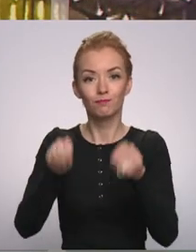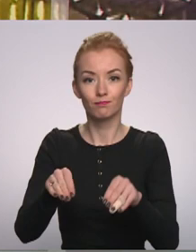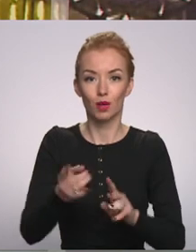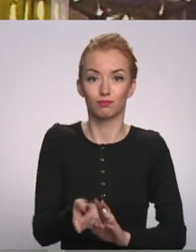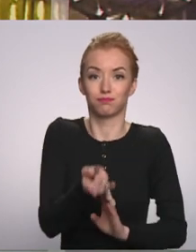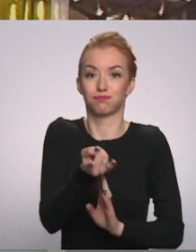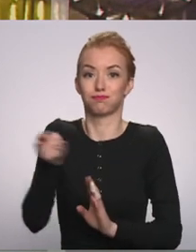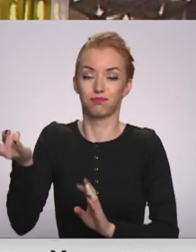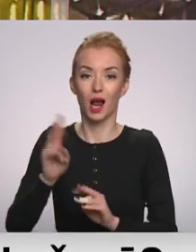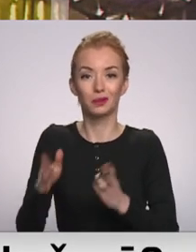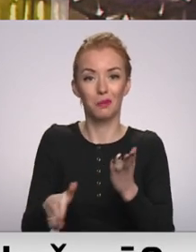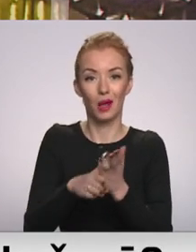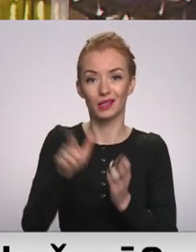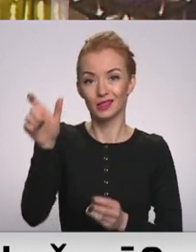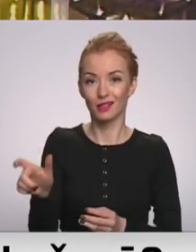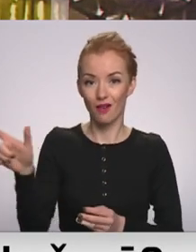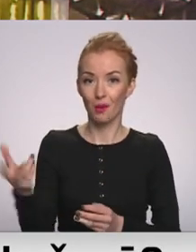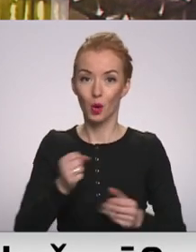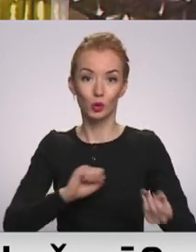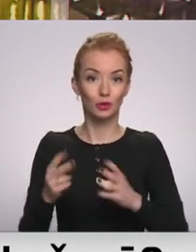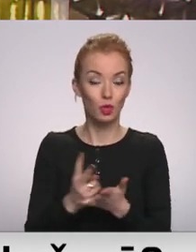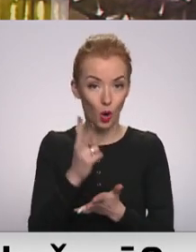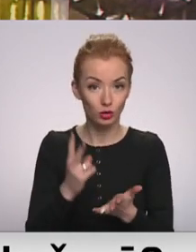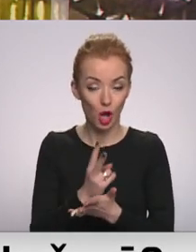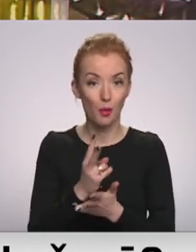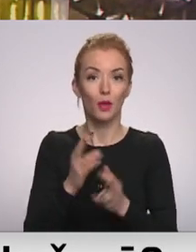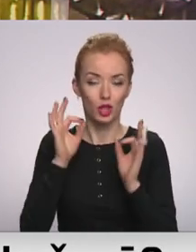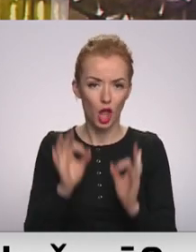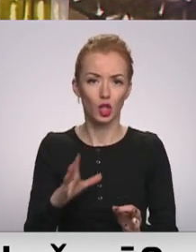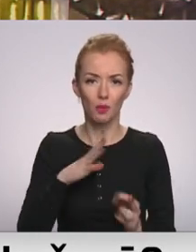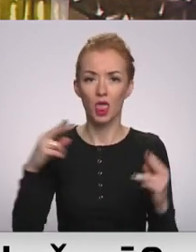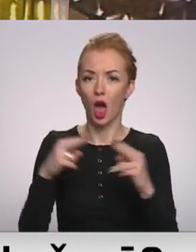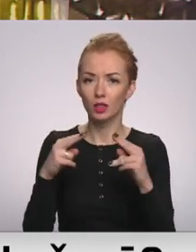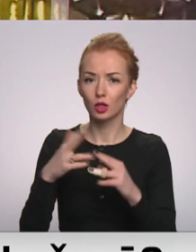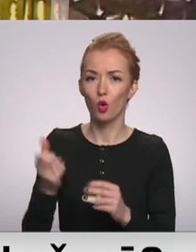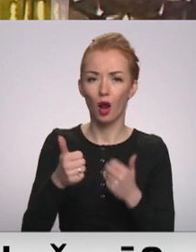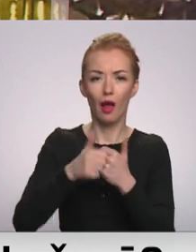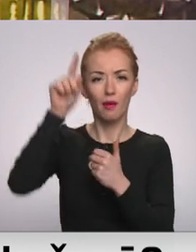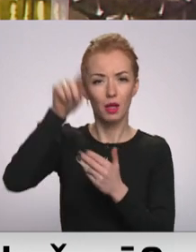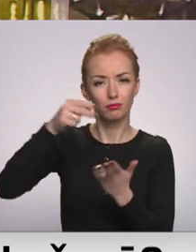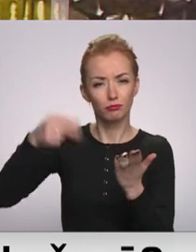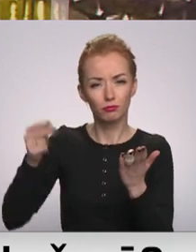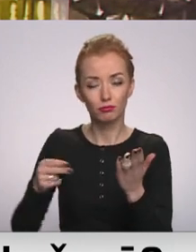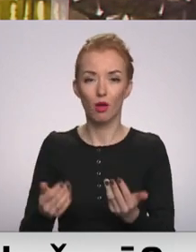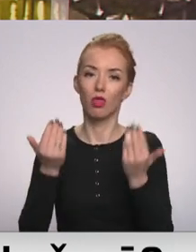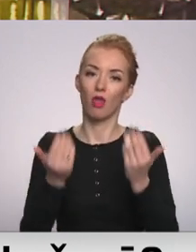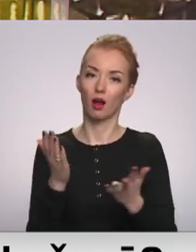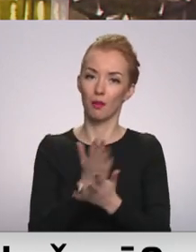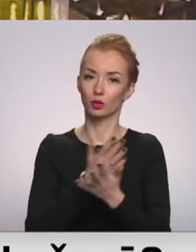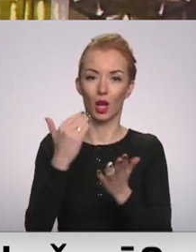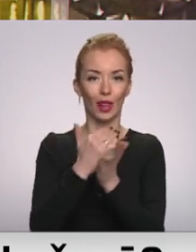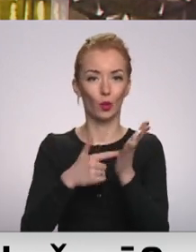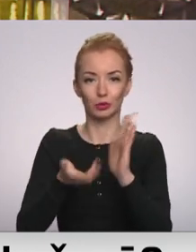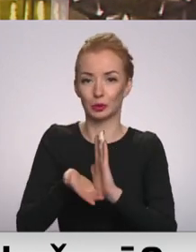kas atvieglo pārvietošanos cilvēkiem ar kustību traucējumiem, tas bija jāsaskaņo ar kaimiņiem. Tagad šī prasība ir atcelta, taču ierīkot